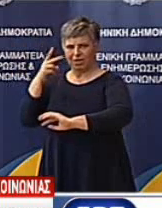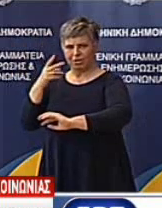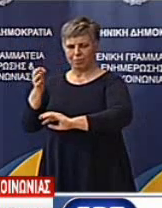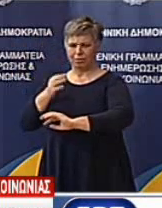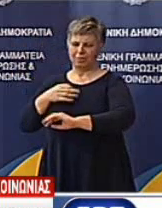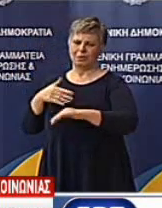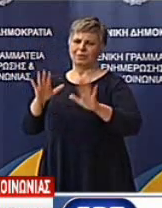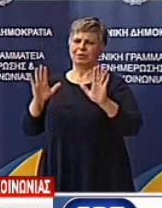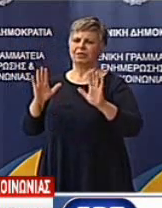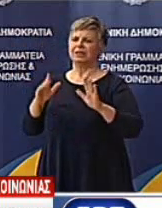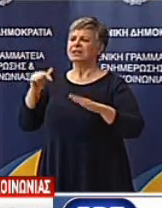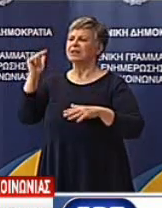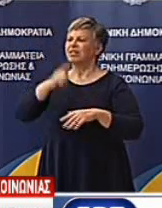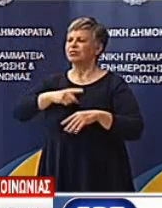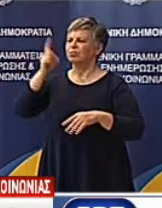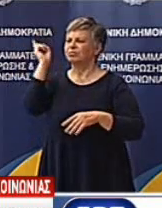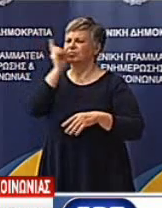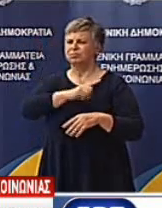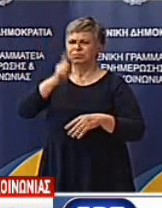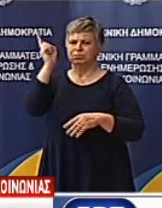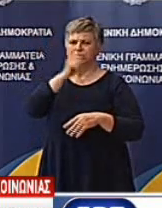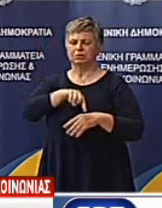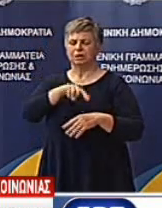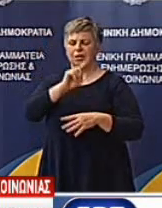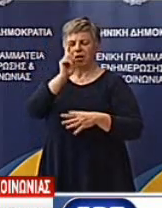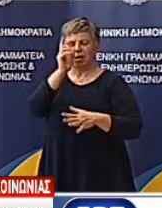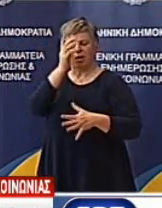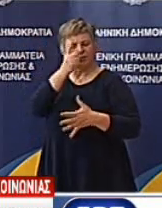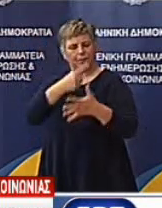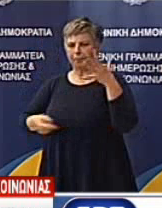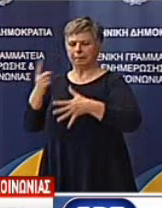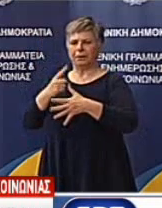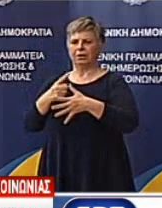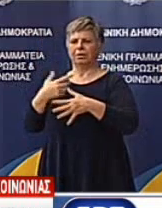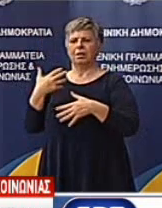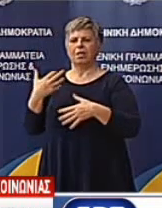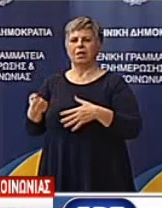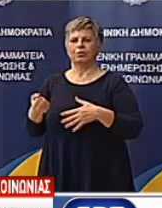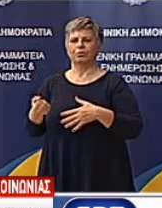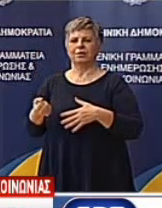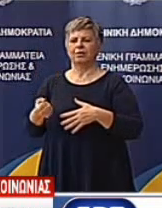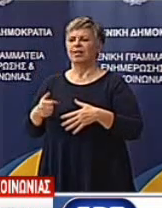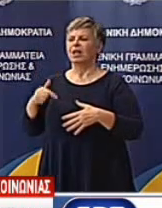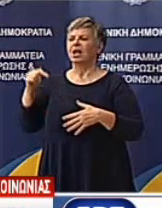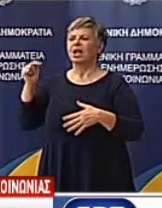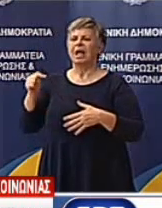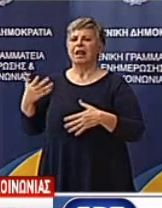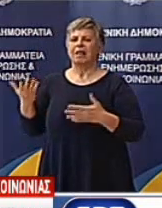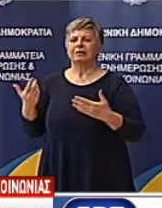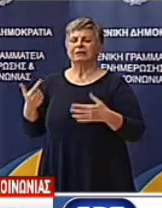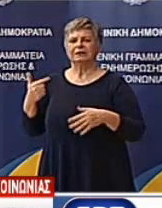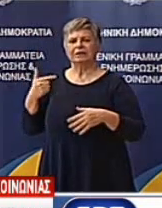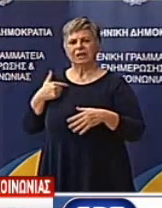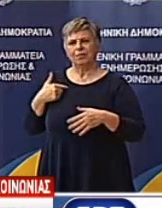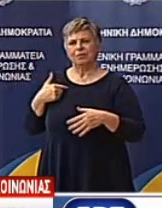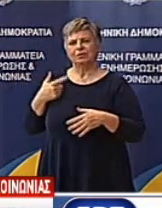αθλειότητες πέραν των ορίων, οι οποίες αν έχουν ακουστεί δεν είναι ικανές να βάλουν εμάς στο